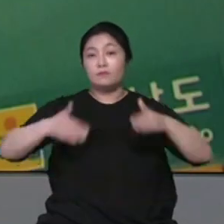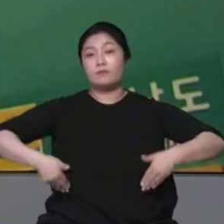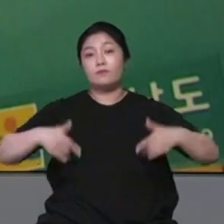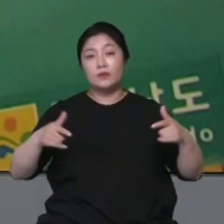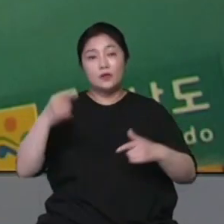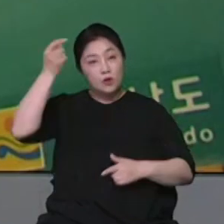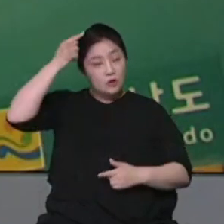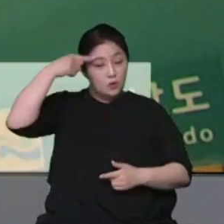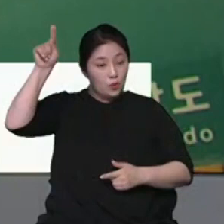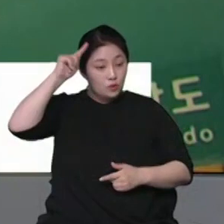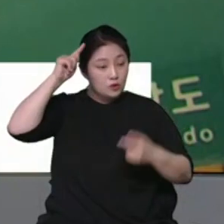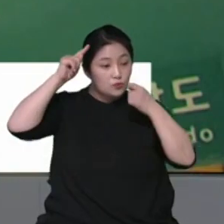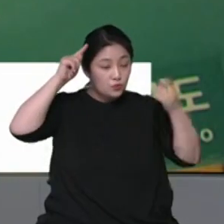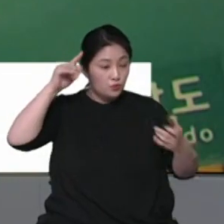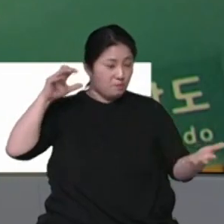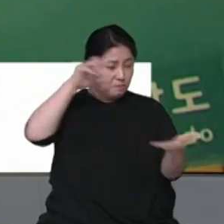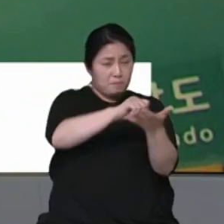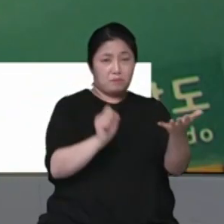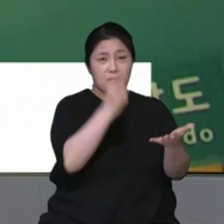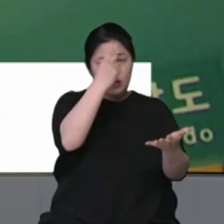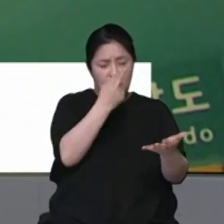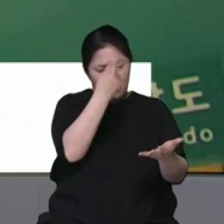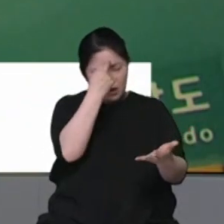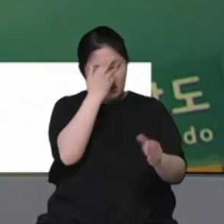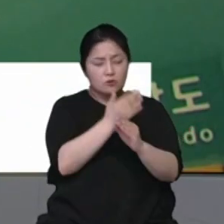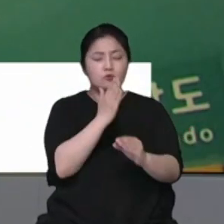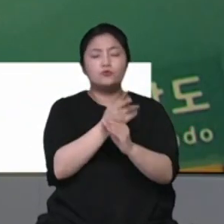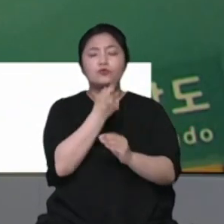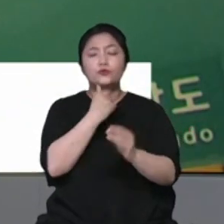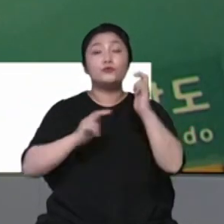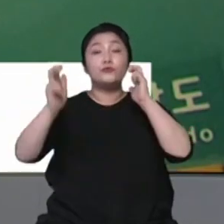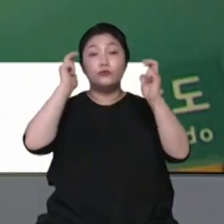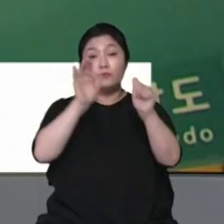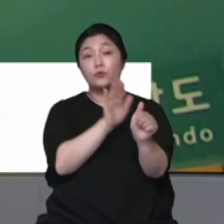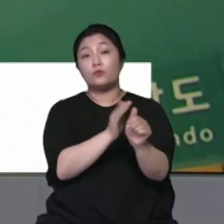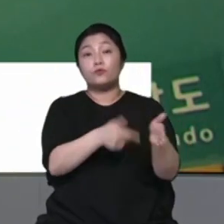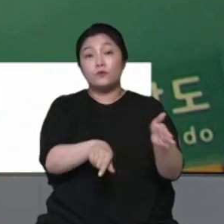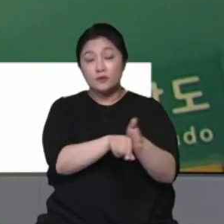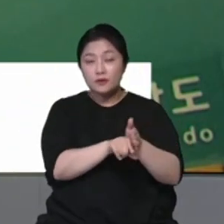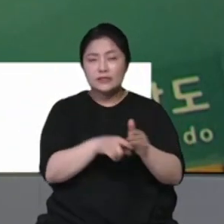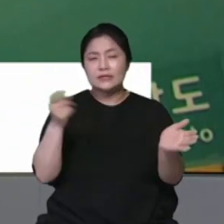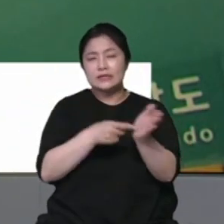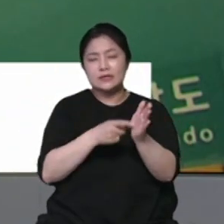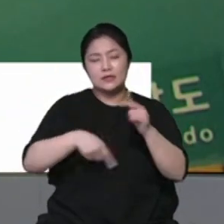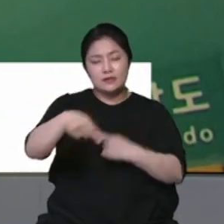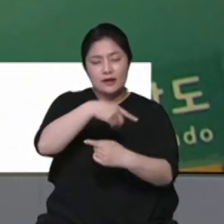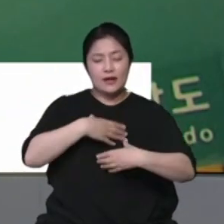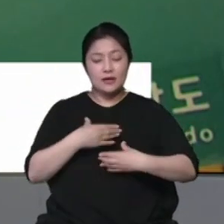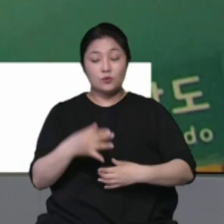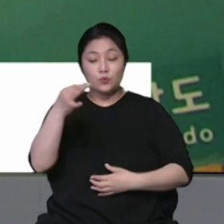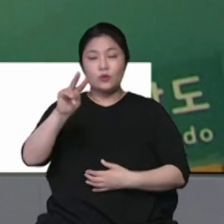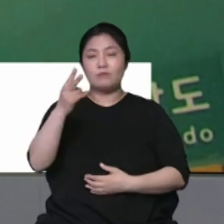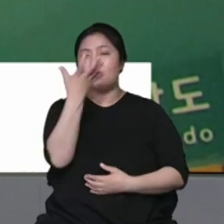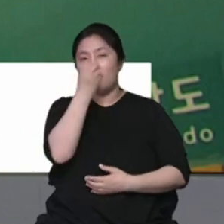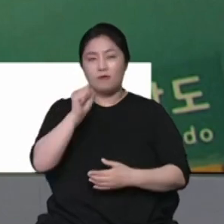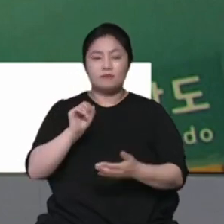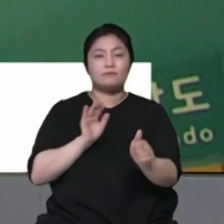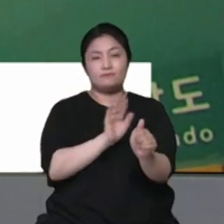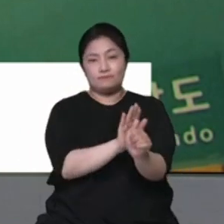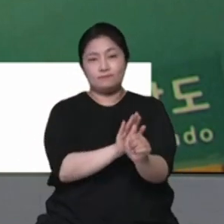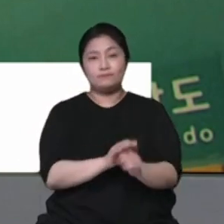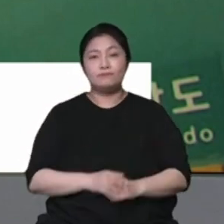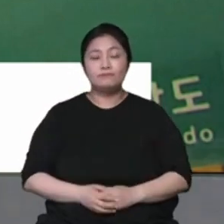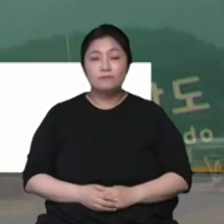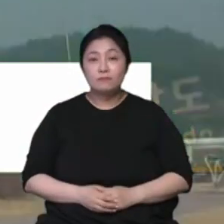전라남도가 러시아의 우크라이나 침공으로 어려움을 겪는 지역 중소기업을 돕기 위해 긴급 경영 안정자금 200억 원을